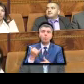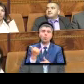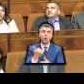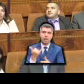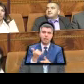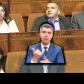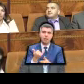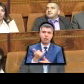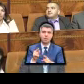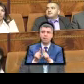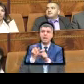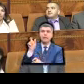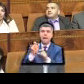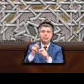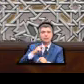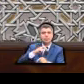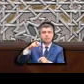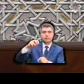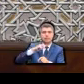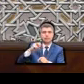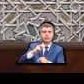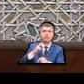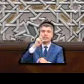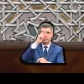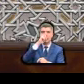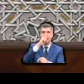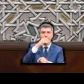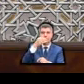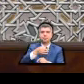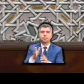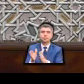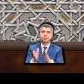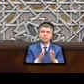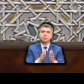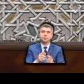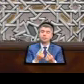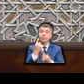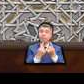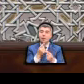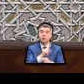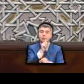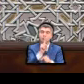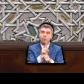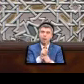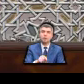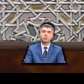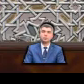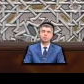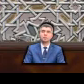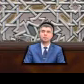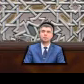عدم إرهاق المواطنين بتنقلات غير مبررة. شكرا. هل هناك تعقيب إضافي؟